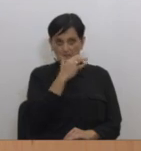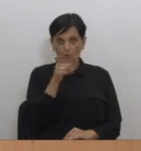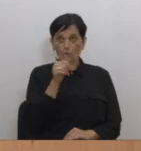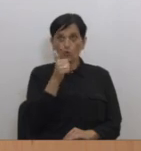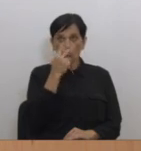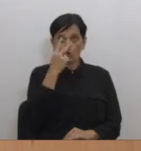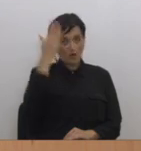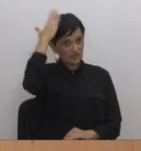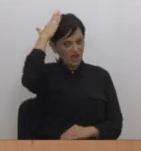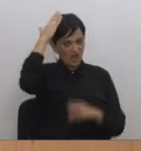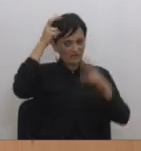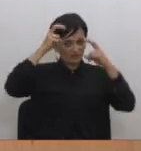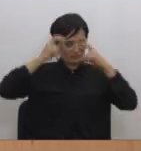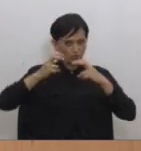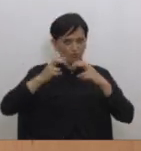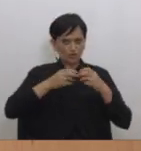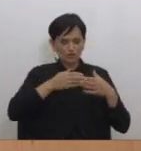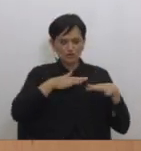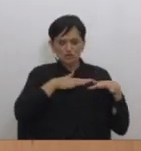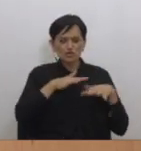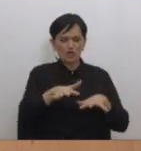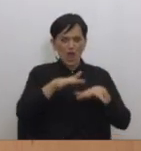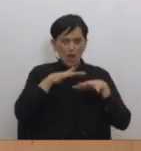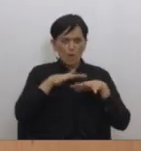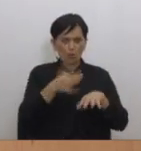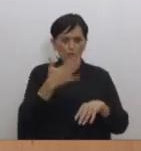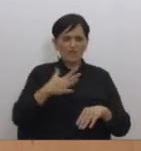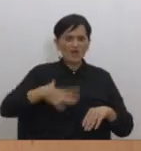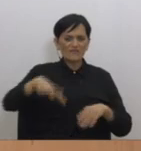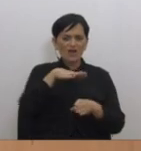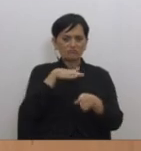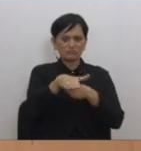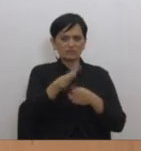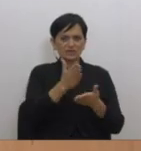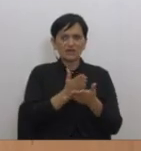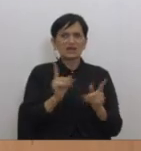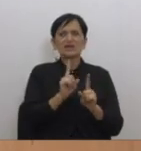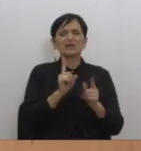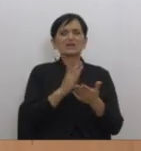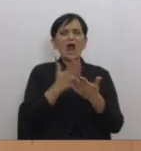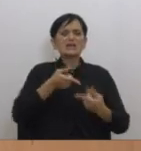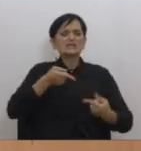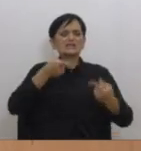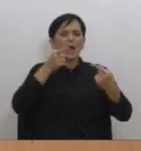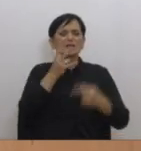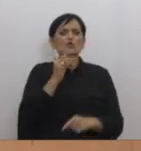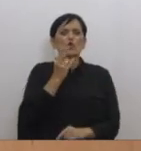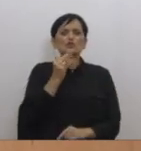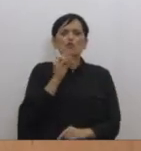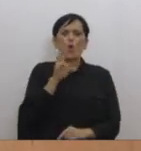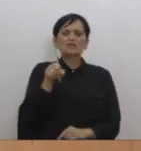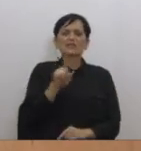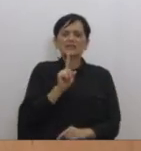რომ თავზე გვასხედან და შემოდინებაა წარმოუდგენელი ქვეყანა მიაქვთ. რა არის საკამათო აქ, ან ნინო წილოსანი,